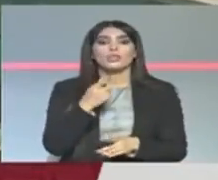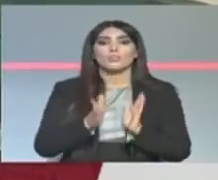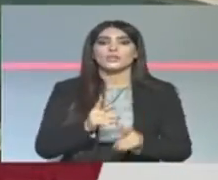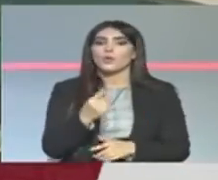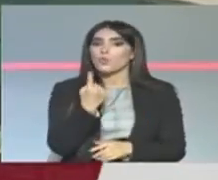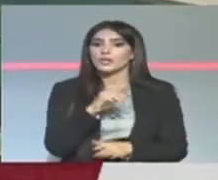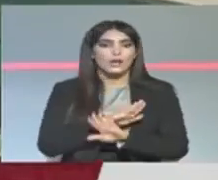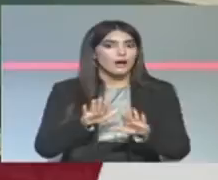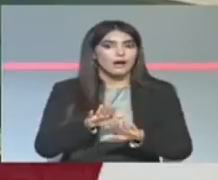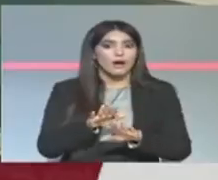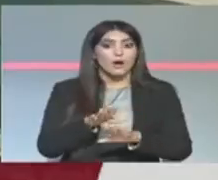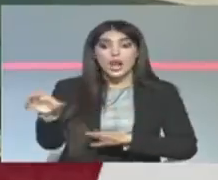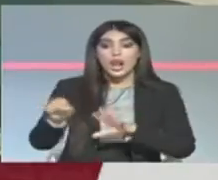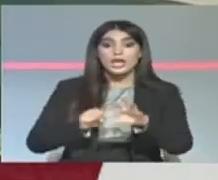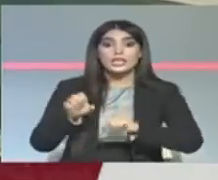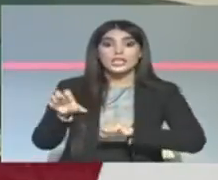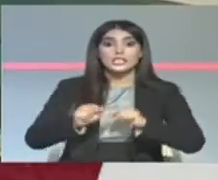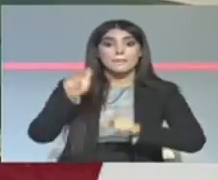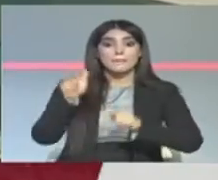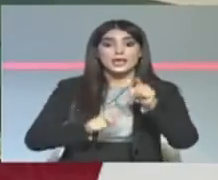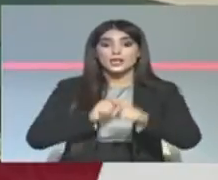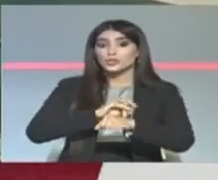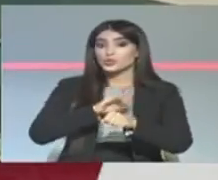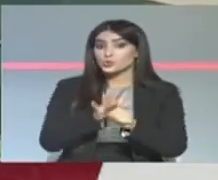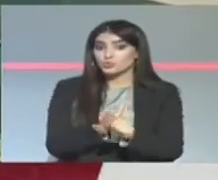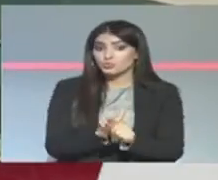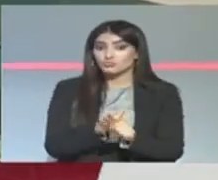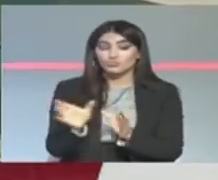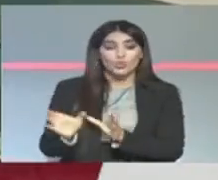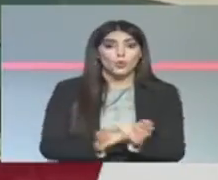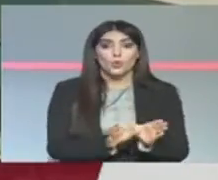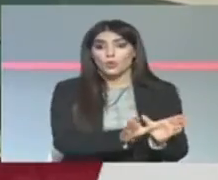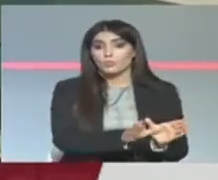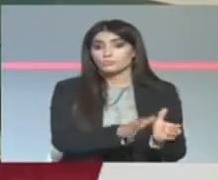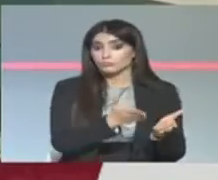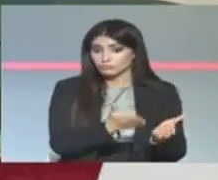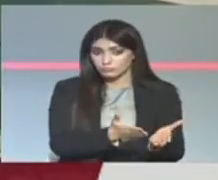اللي يقبل المراه المراه الكوفيه